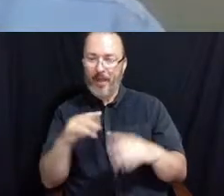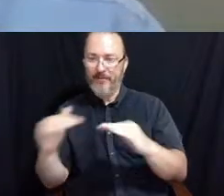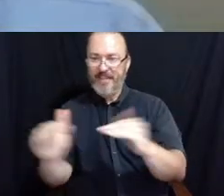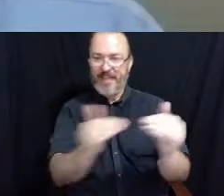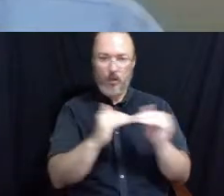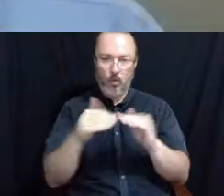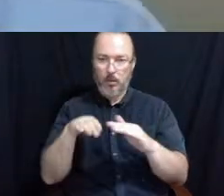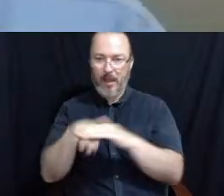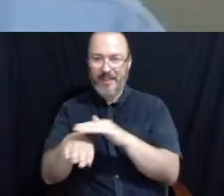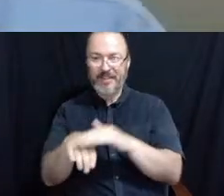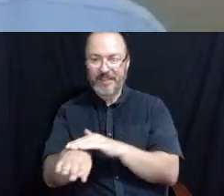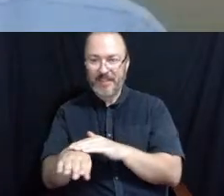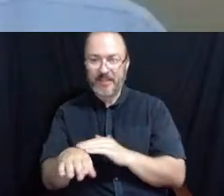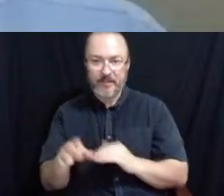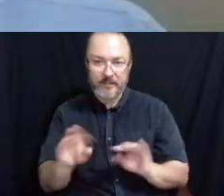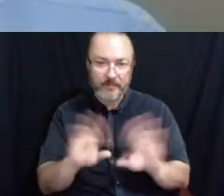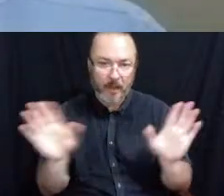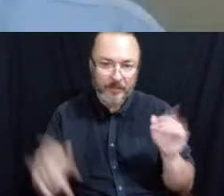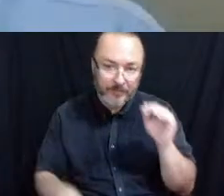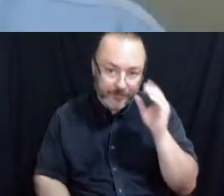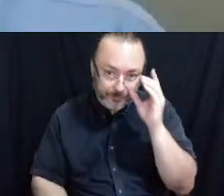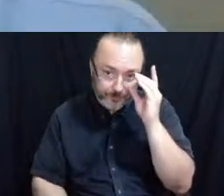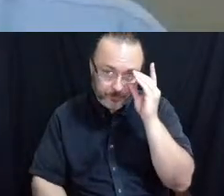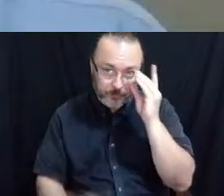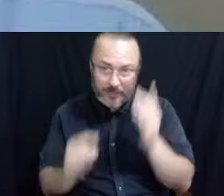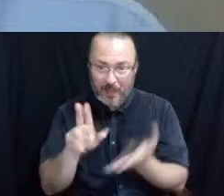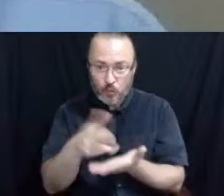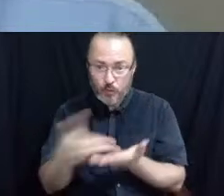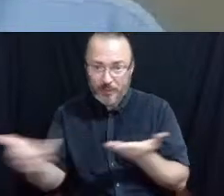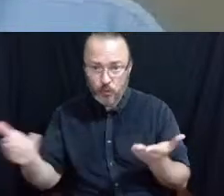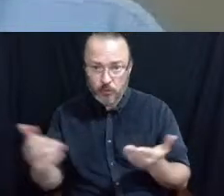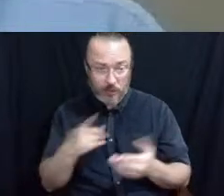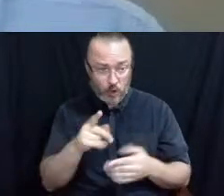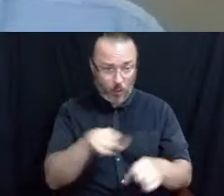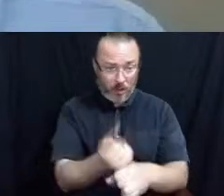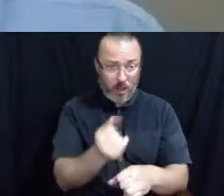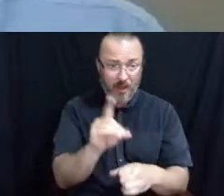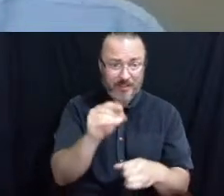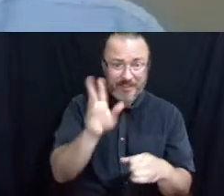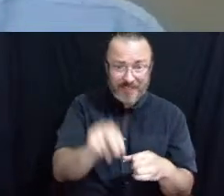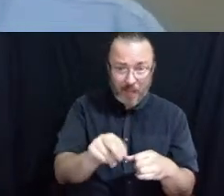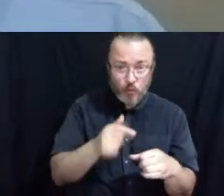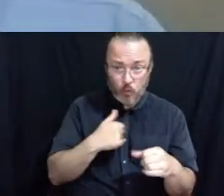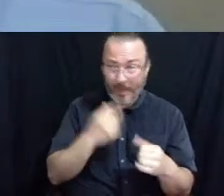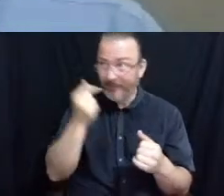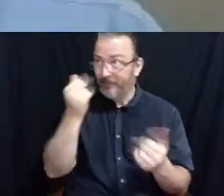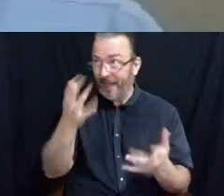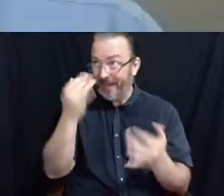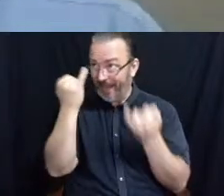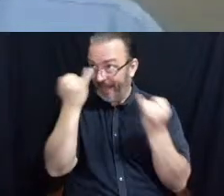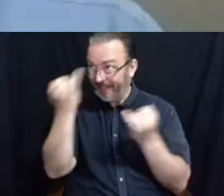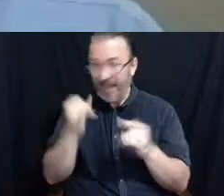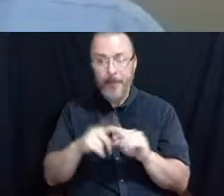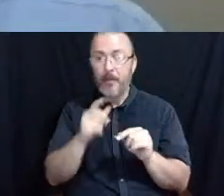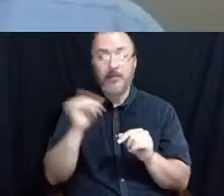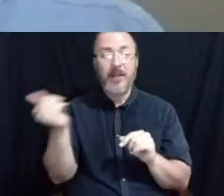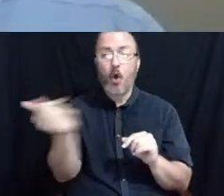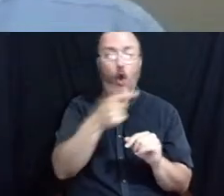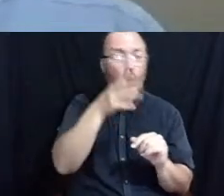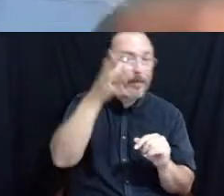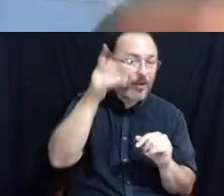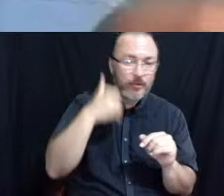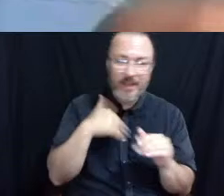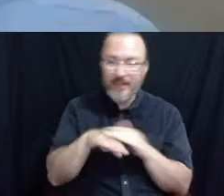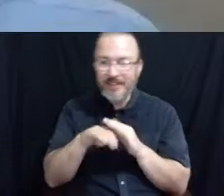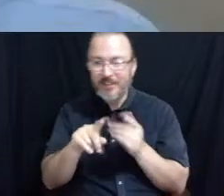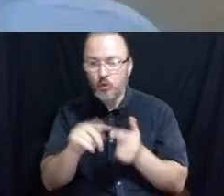que leurs camarades. Je parle d'accès aux ressources. On peut avoir un confinement, on peut avoir une insuffisance de ressources, mais tous